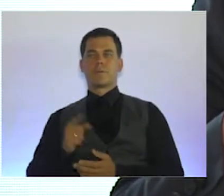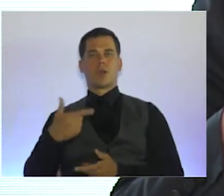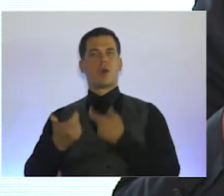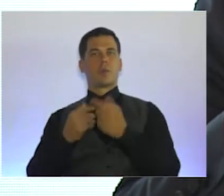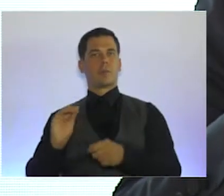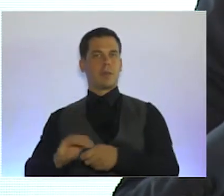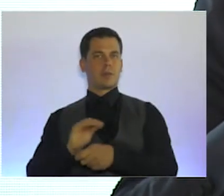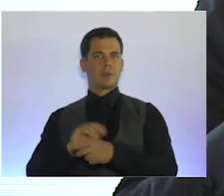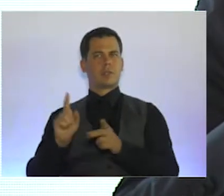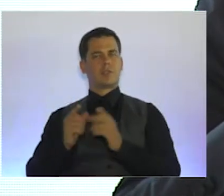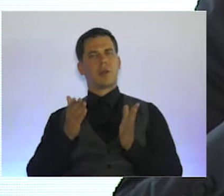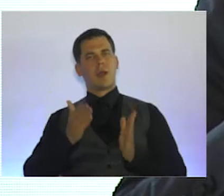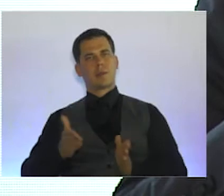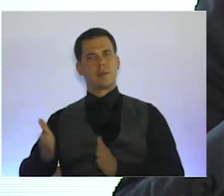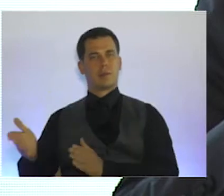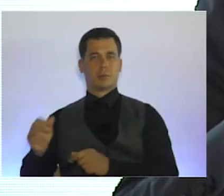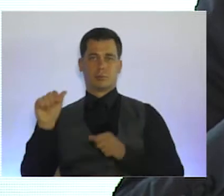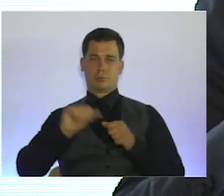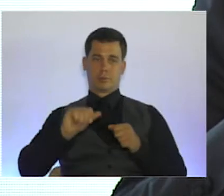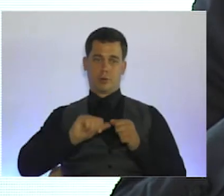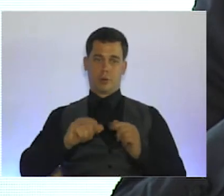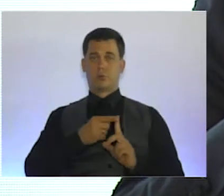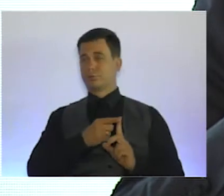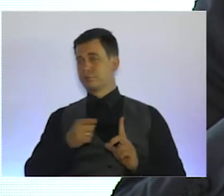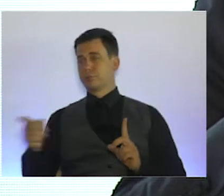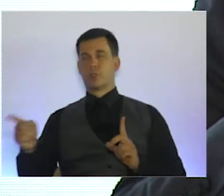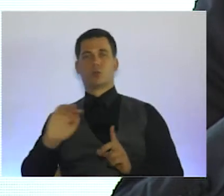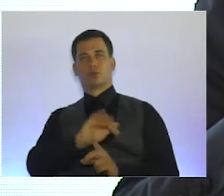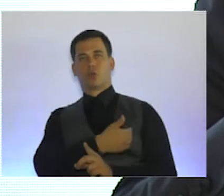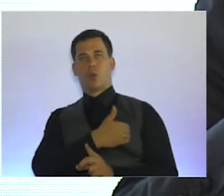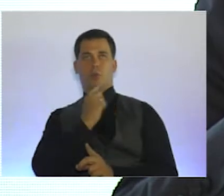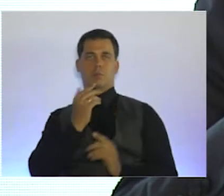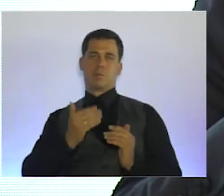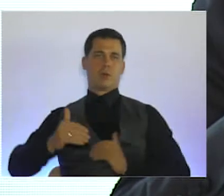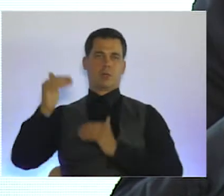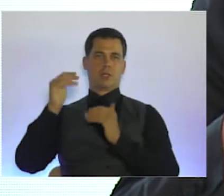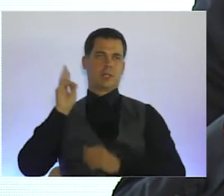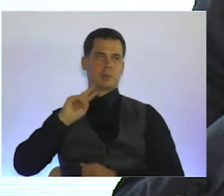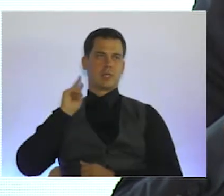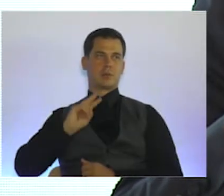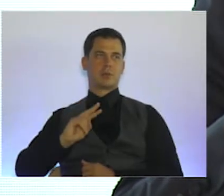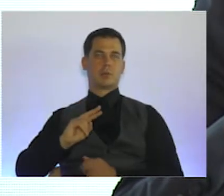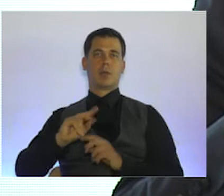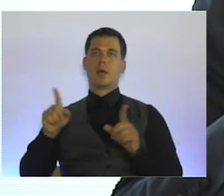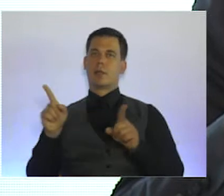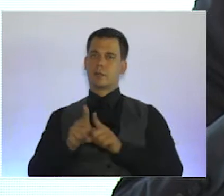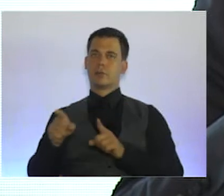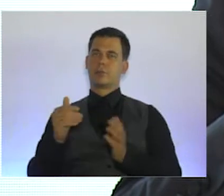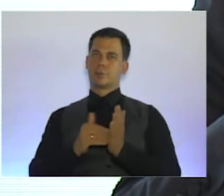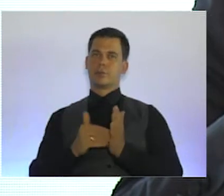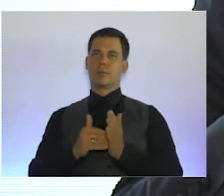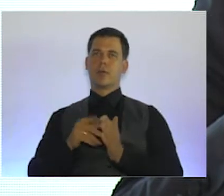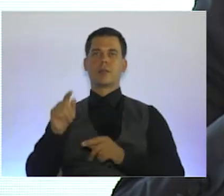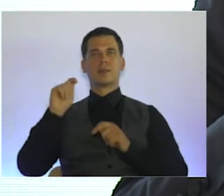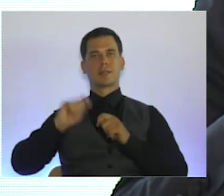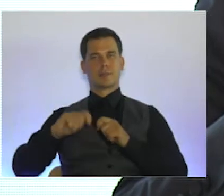metody, czy powiedzmy etapy edukacyjne od przedszkola do szkół praktycznie ponadgimnazjalnych, ale to wszystko też wymaga tego, żebyśmy